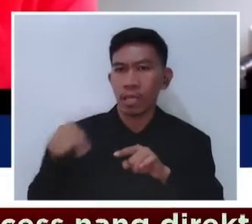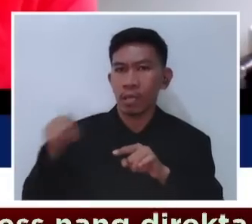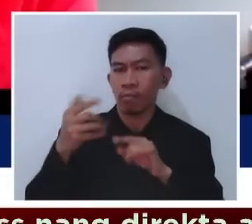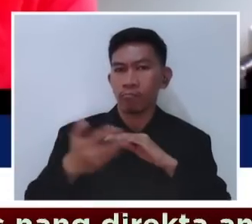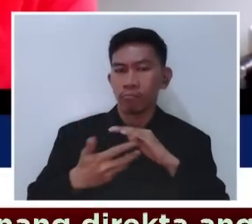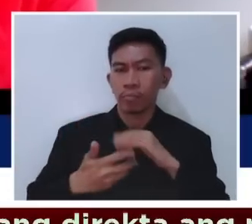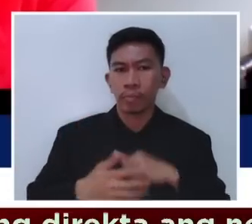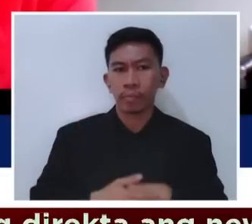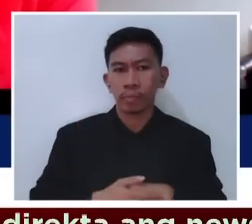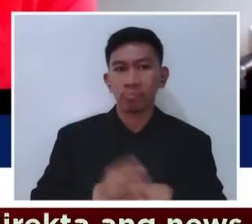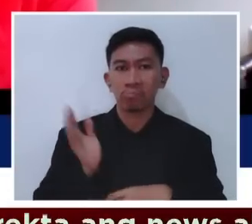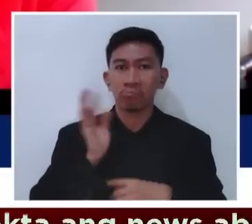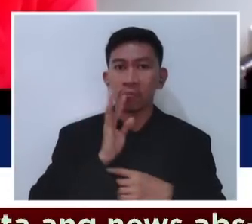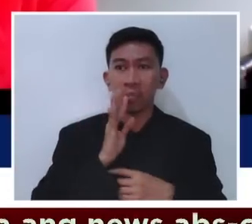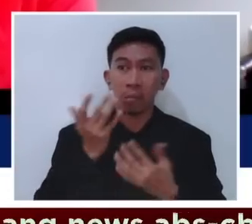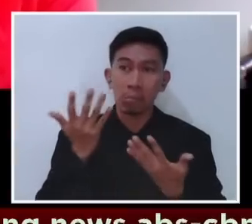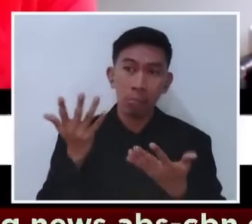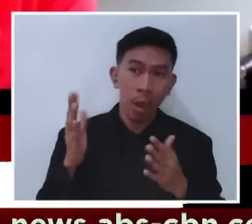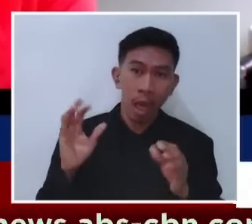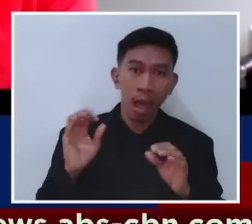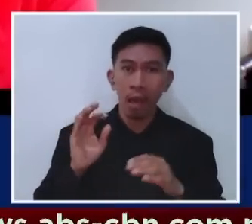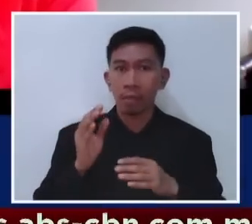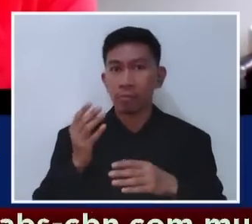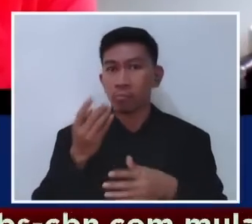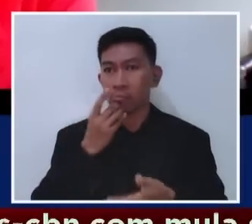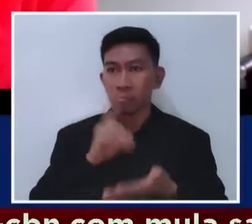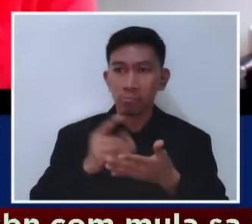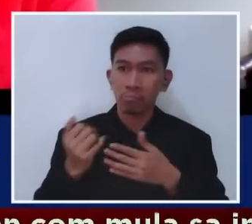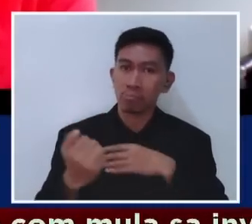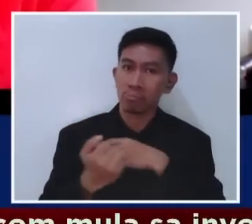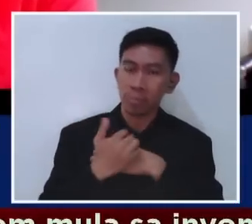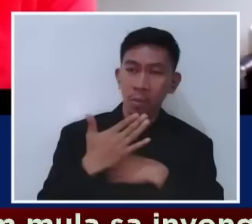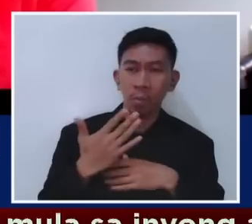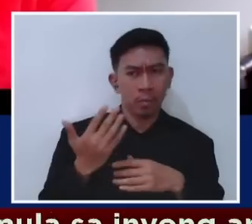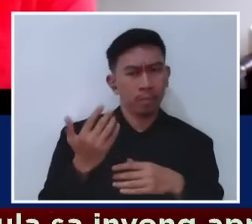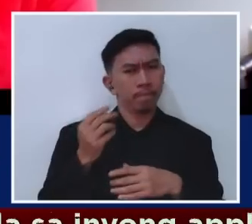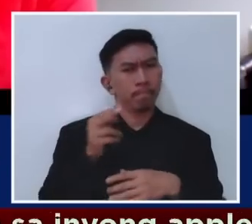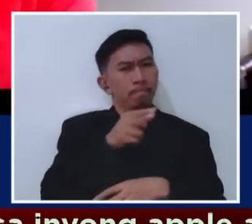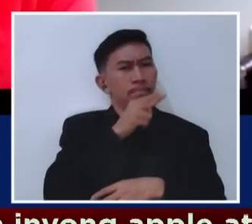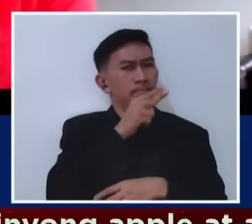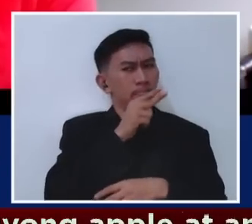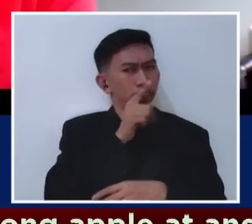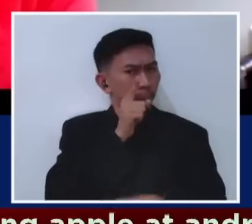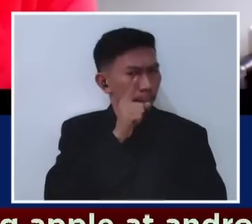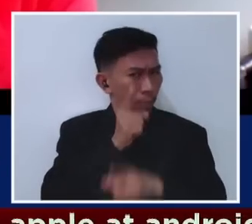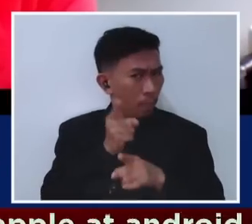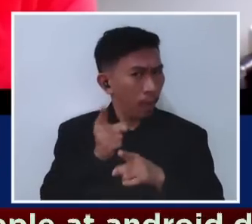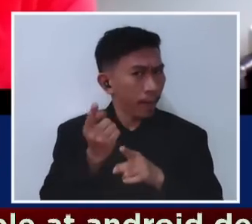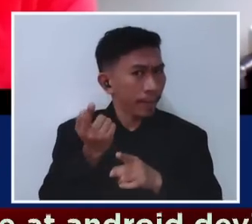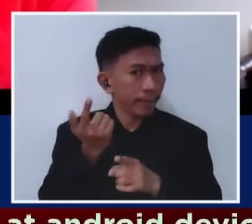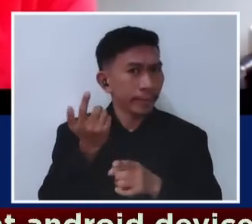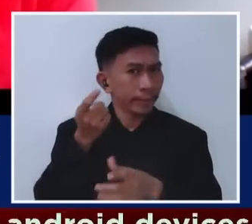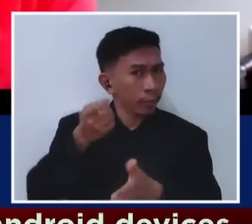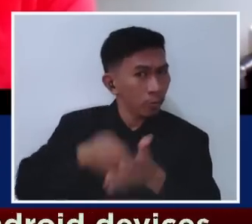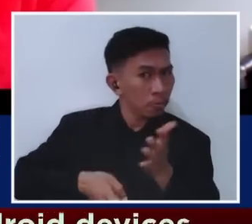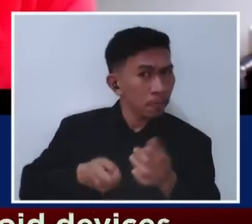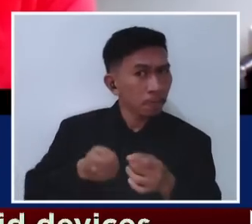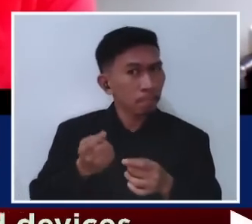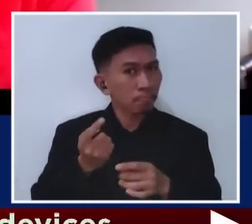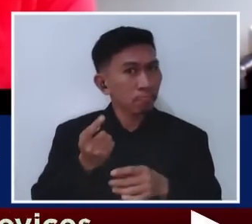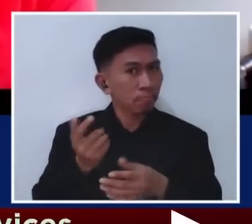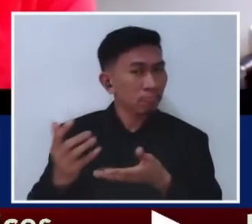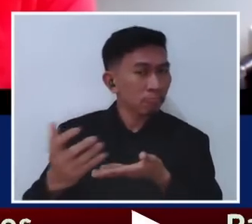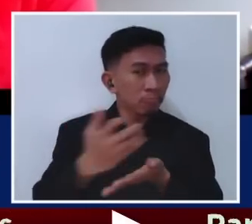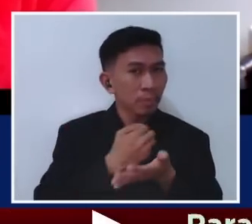yung isang ano natin, magdududa tayo, 'di ba? Kung tama ba yung sinisingil mo. And habang na may duda tayo kung tama or mali